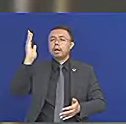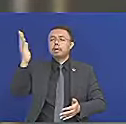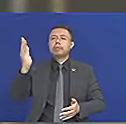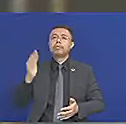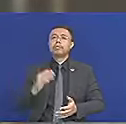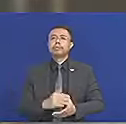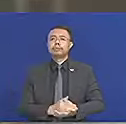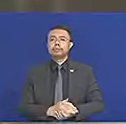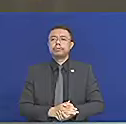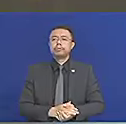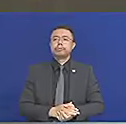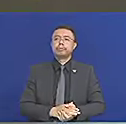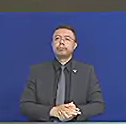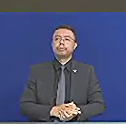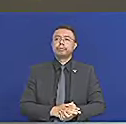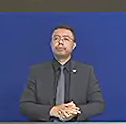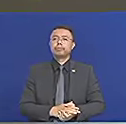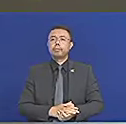kemuliaanmu.